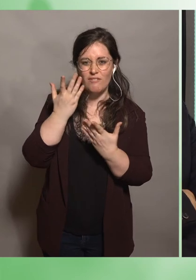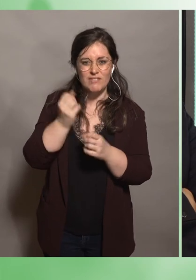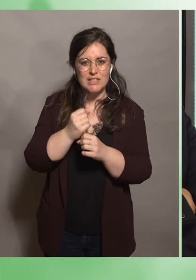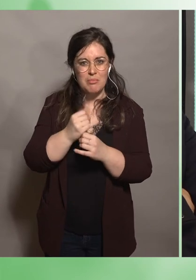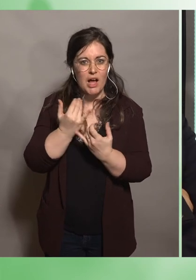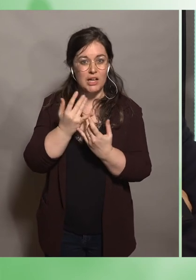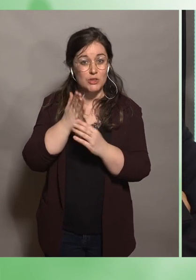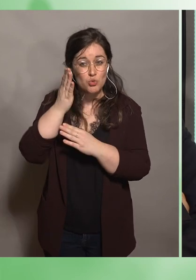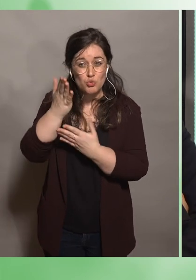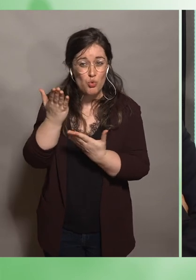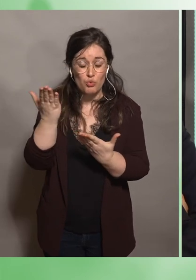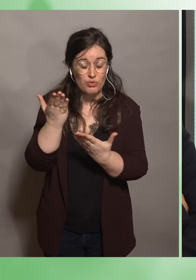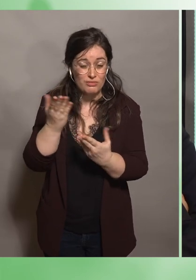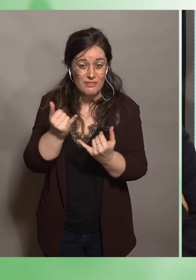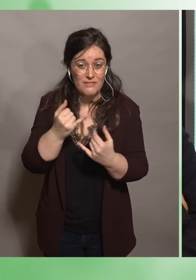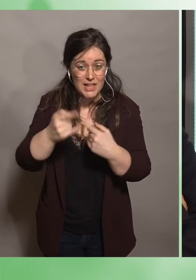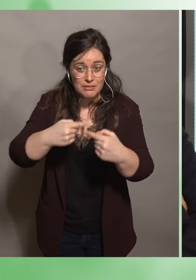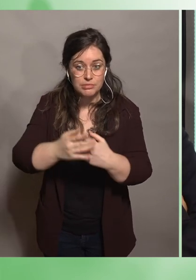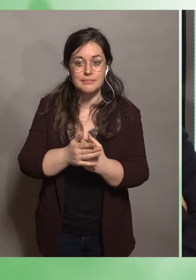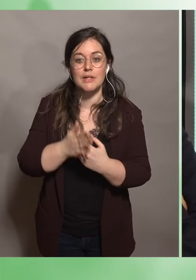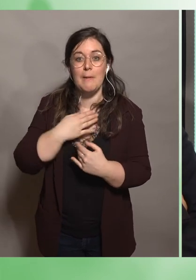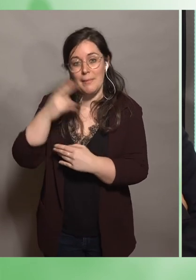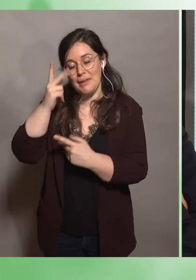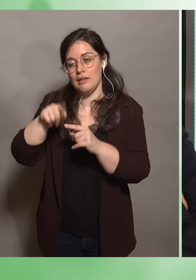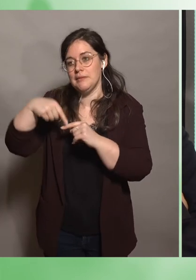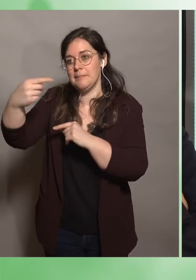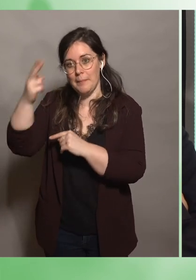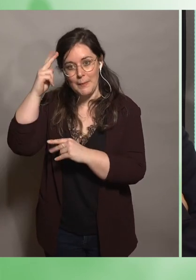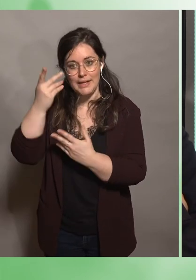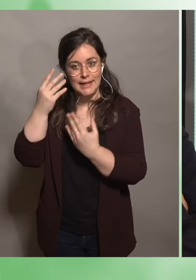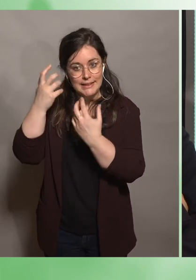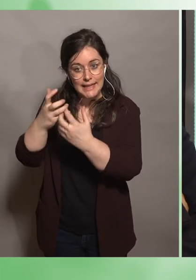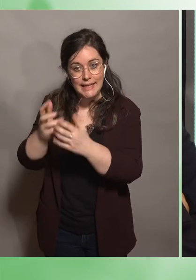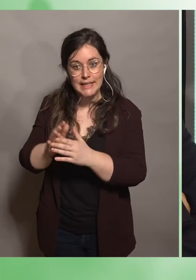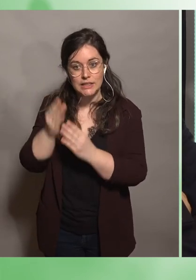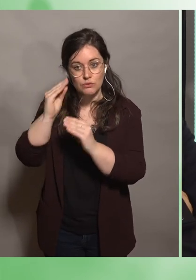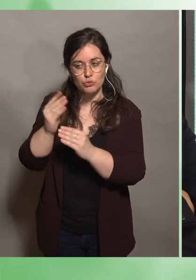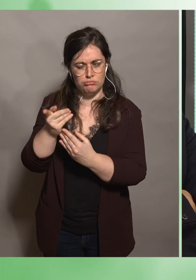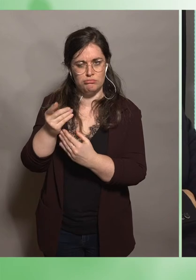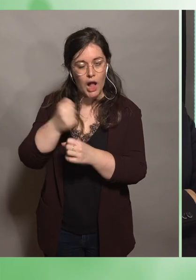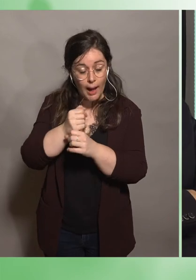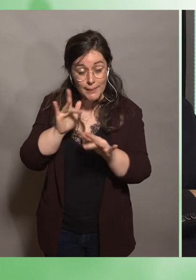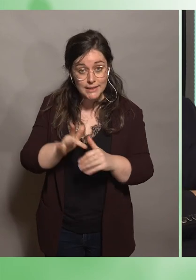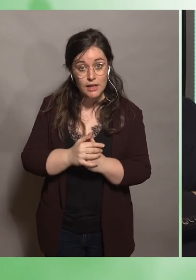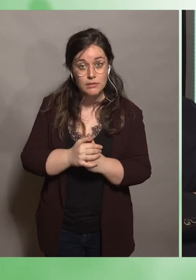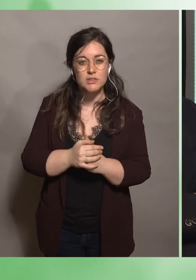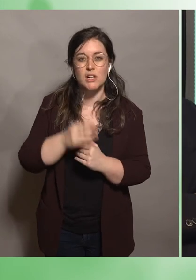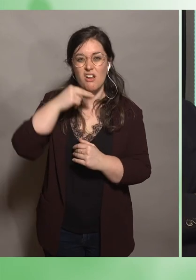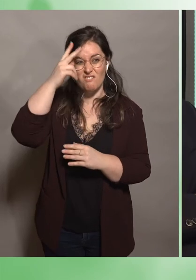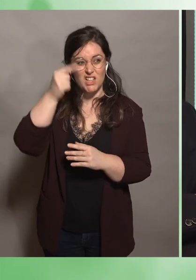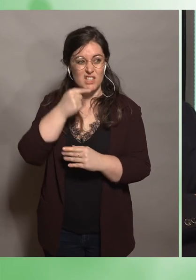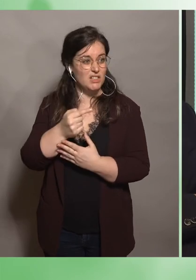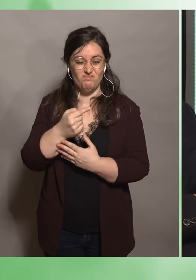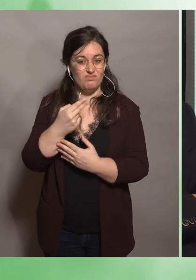werden? Und mein Bekannter hat ihm seinen Bekannten gesagt, na, also hat sie einen Job? Und der Vater hat gesagt, nein, sie